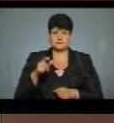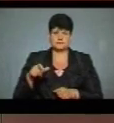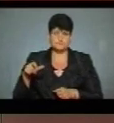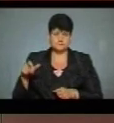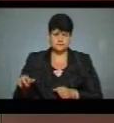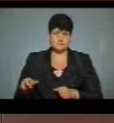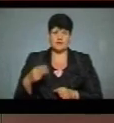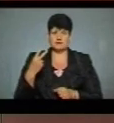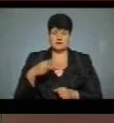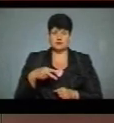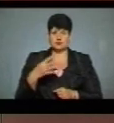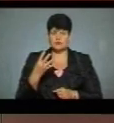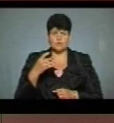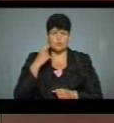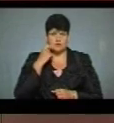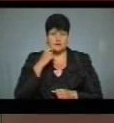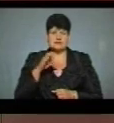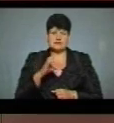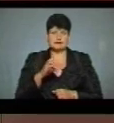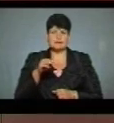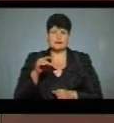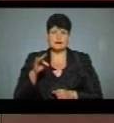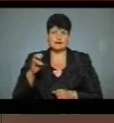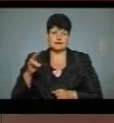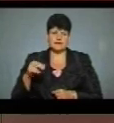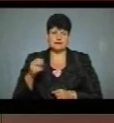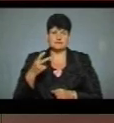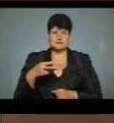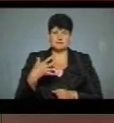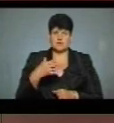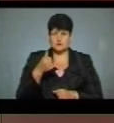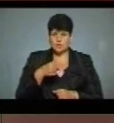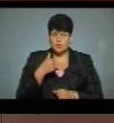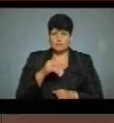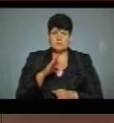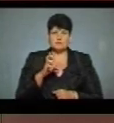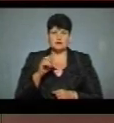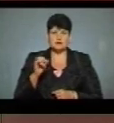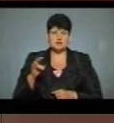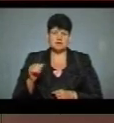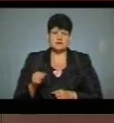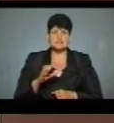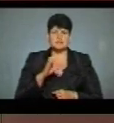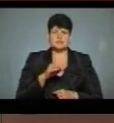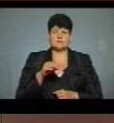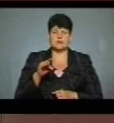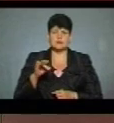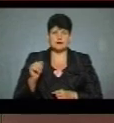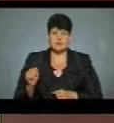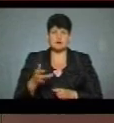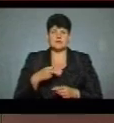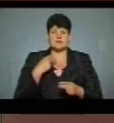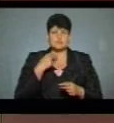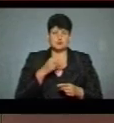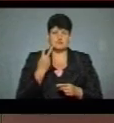злочину – 24-річного Сергія Терендеха і 25-річного Володимира Біляшевича. Сергію Терендеху інкримінують 2 статті Кримінального